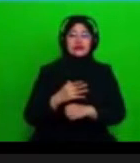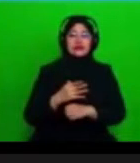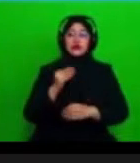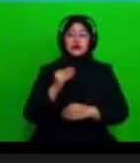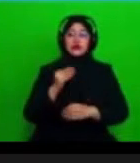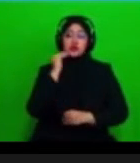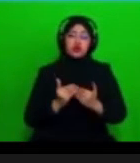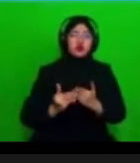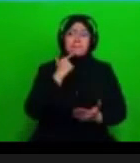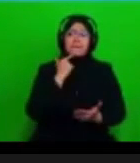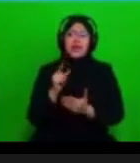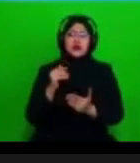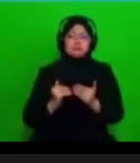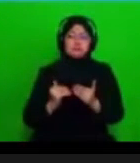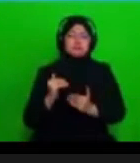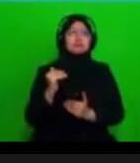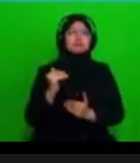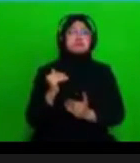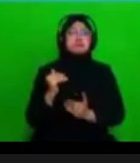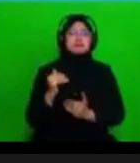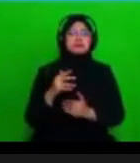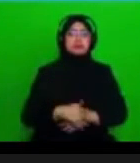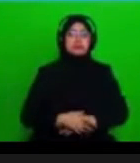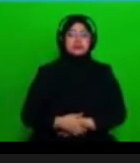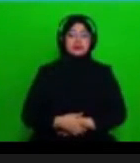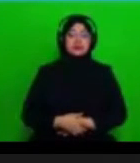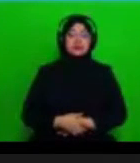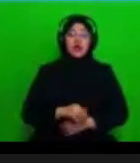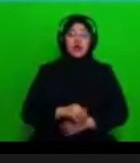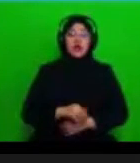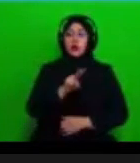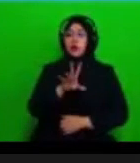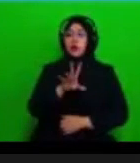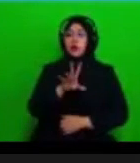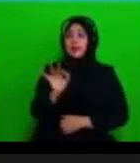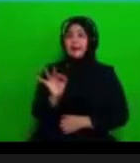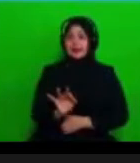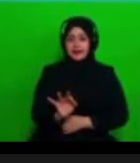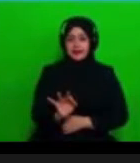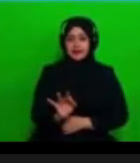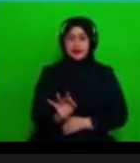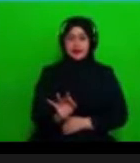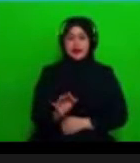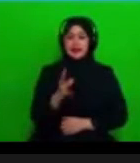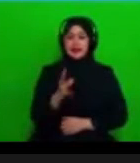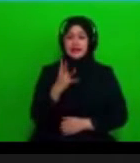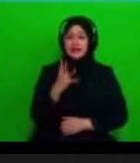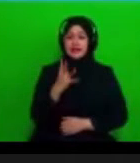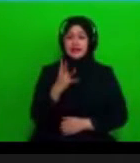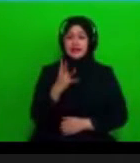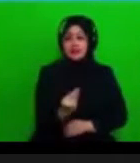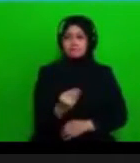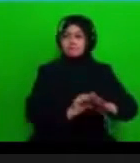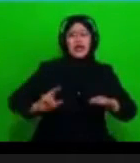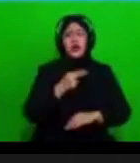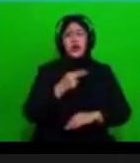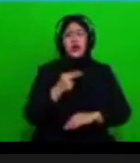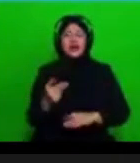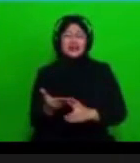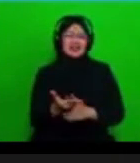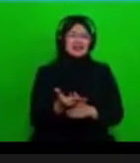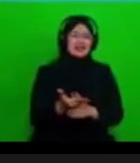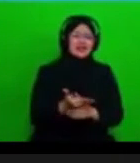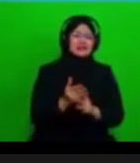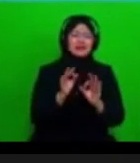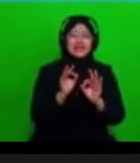terus ditingkatkan, relatif rendah mungkin. Jadi 25% juga di desa Indonesia itu